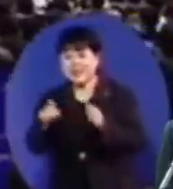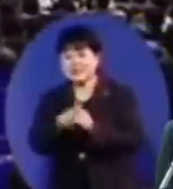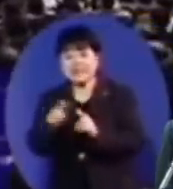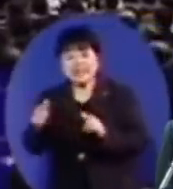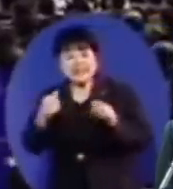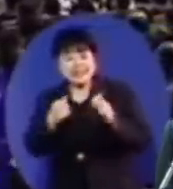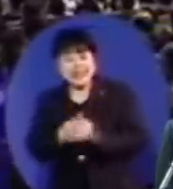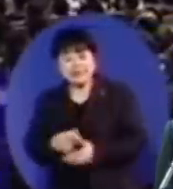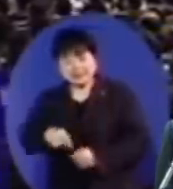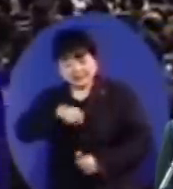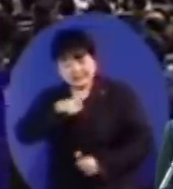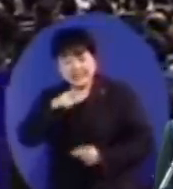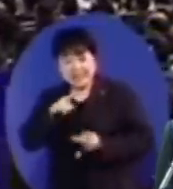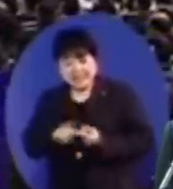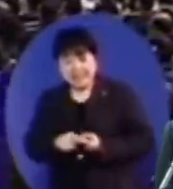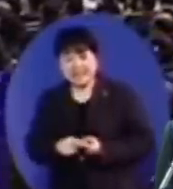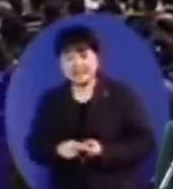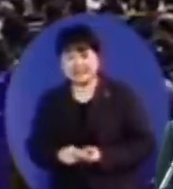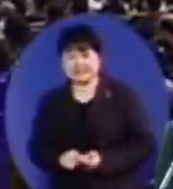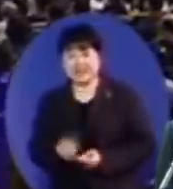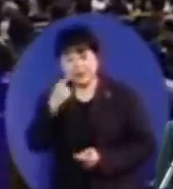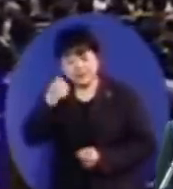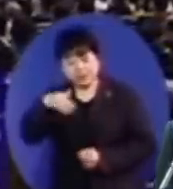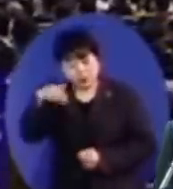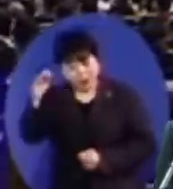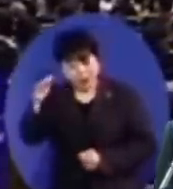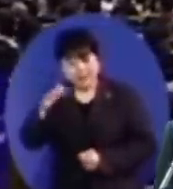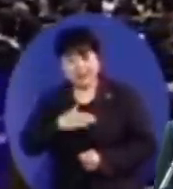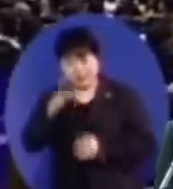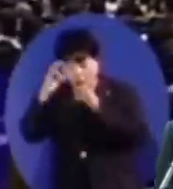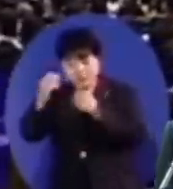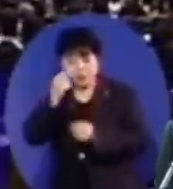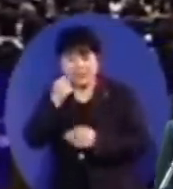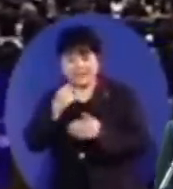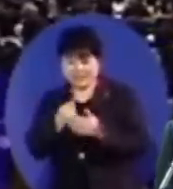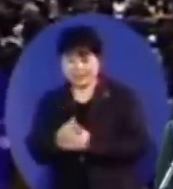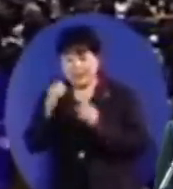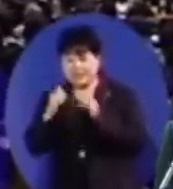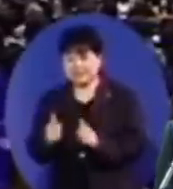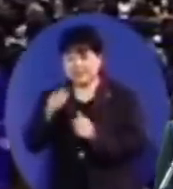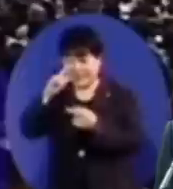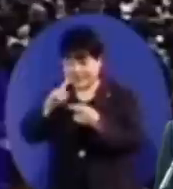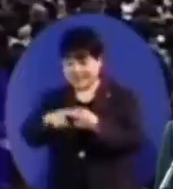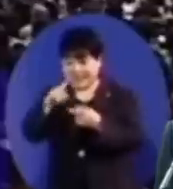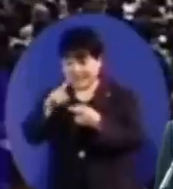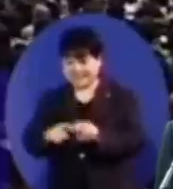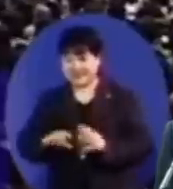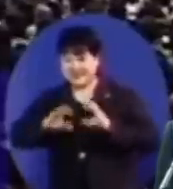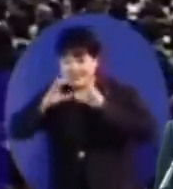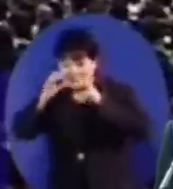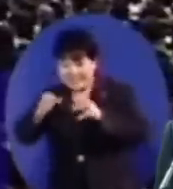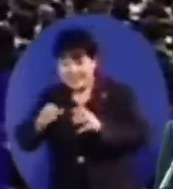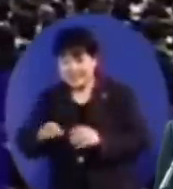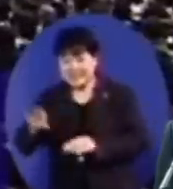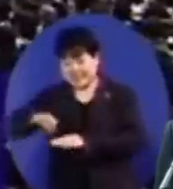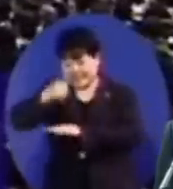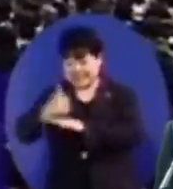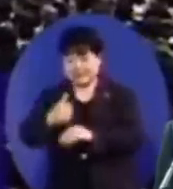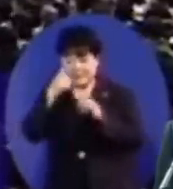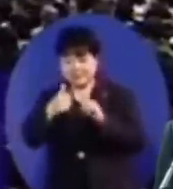아니하며 의에 대하여라면 내가 아버지께로 가니 너희가 다시 나를 보지 못하며 심판에 대하여라면 이 세상의 임금이